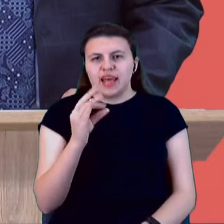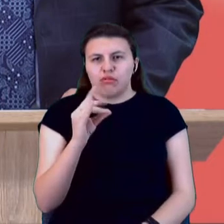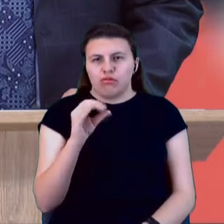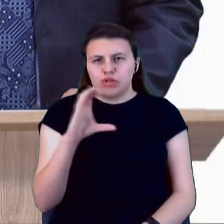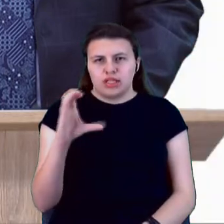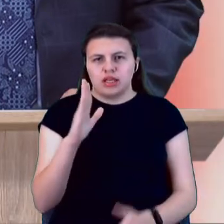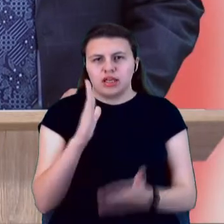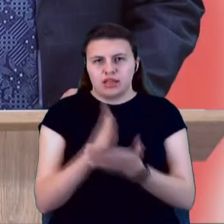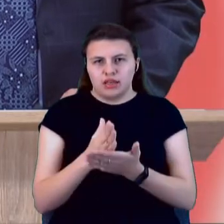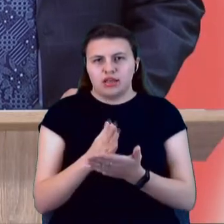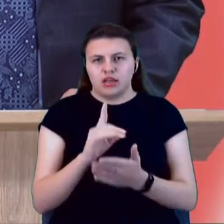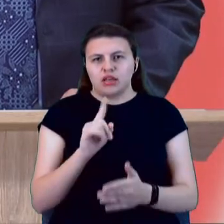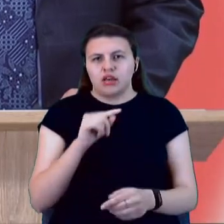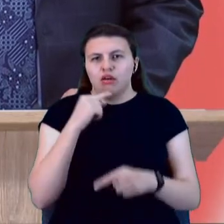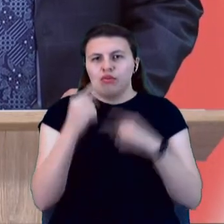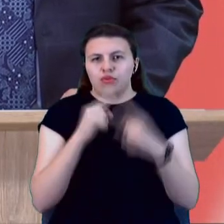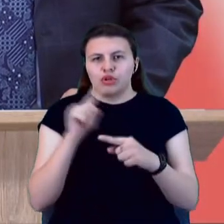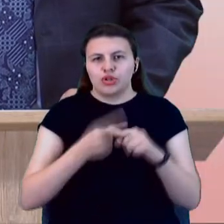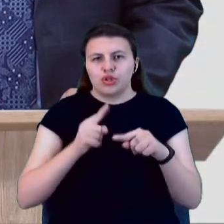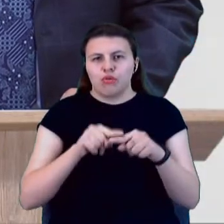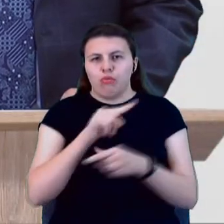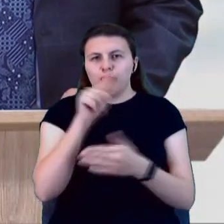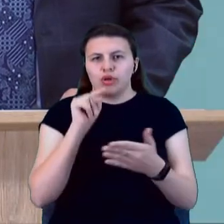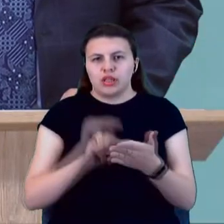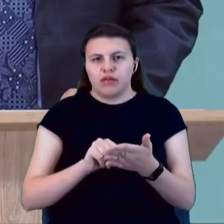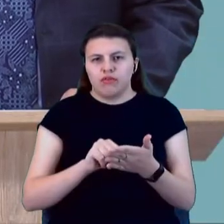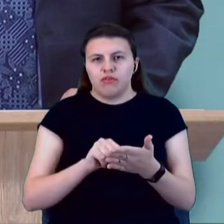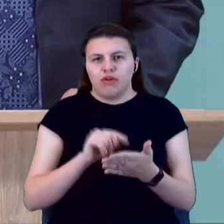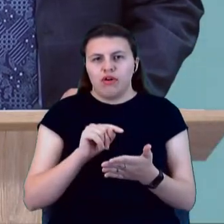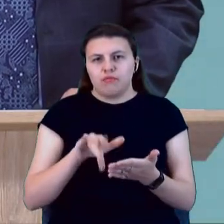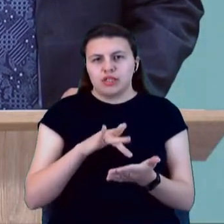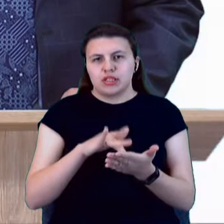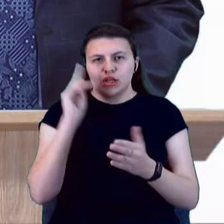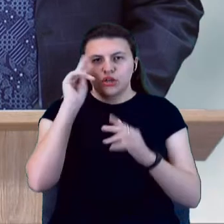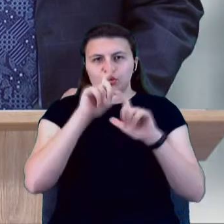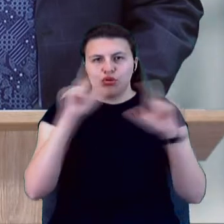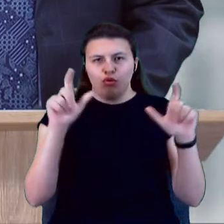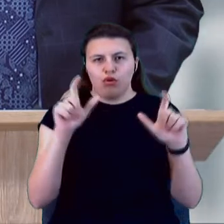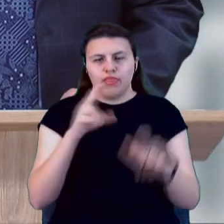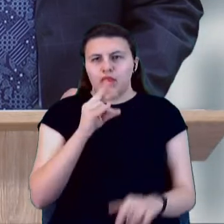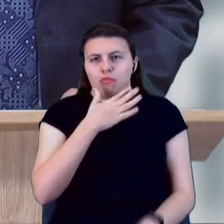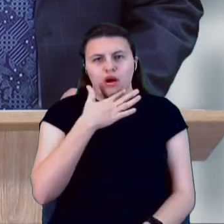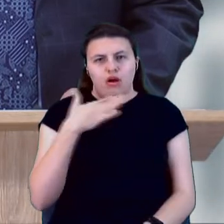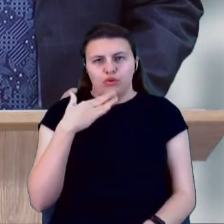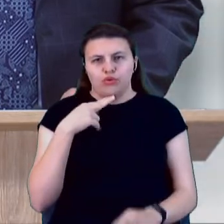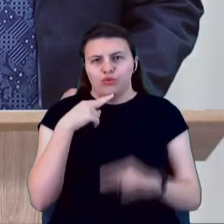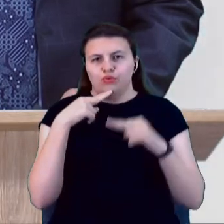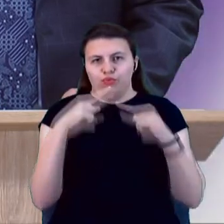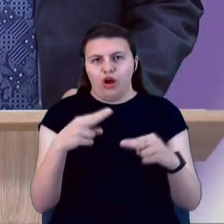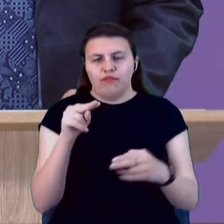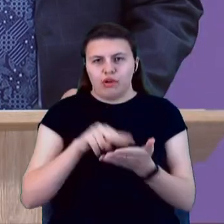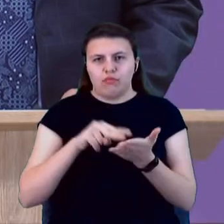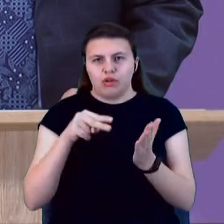вони зазначають, що цьому питанню в міських школах приділяють не зовсім багато уваги. От чи плануєте ви розвивати